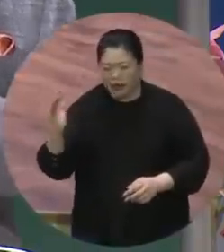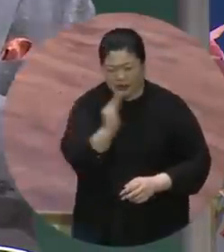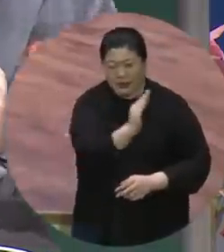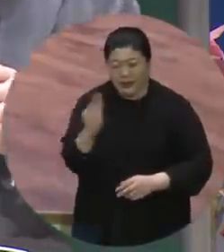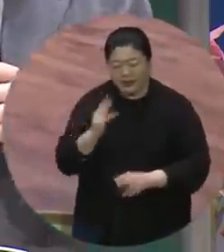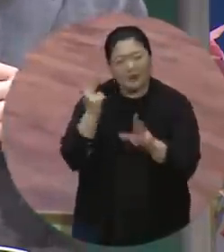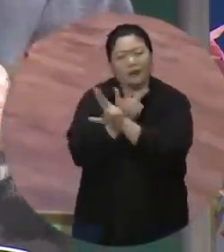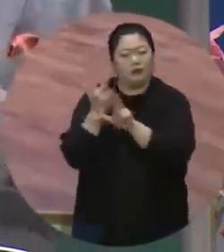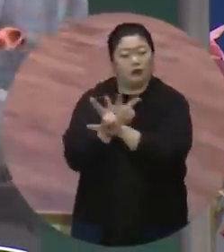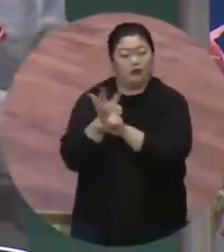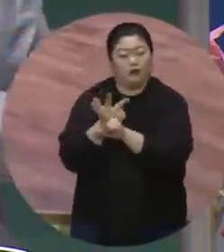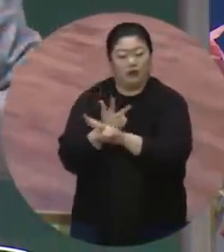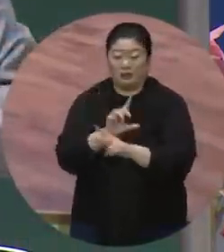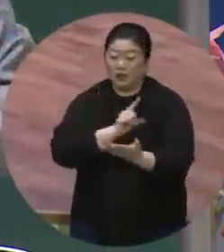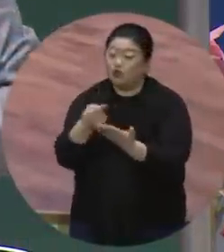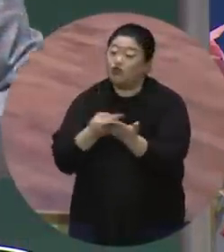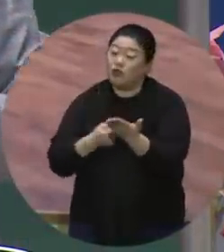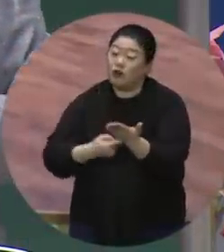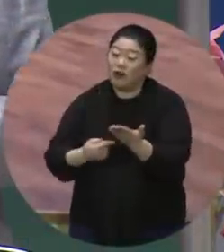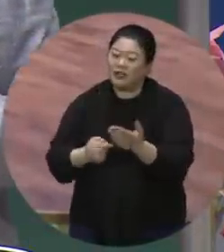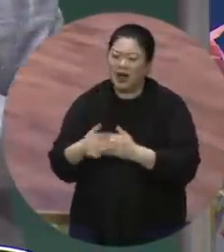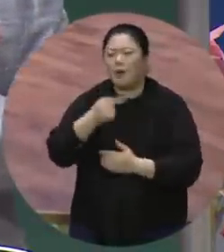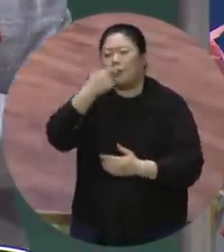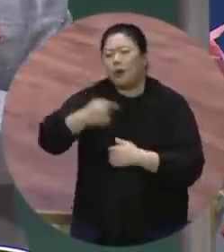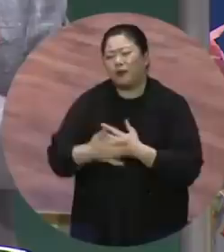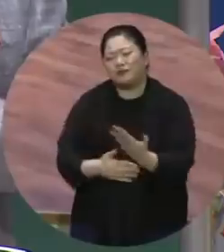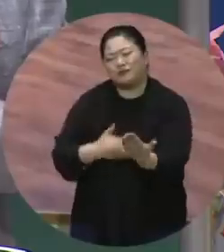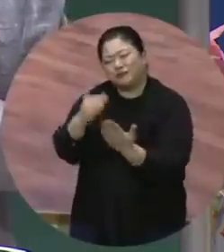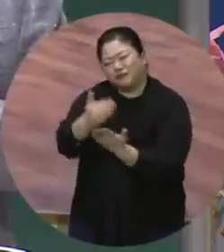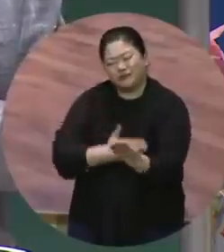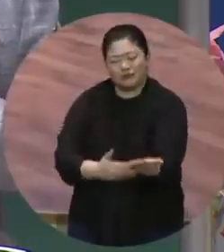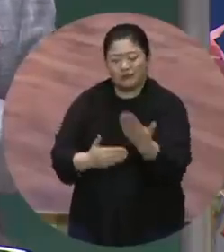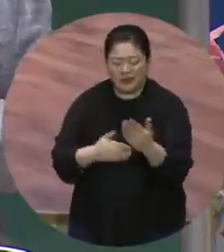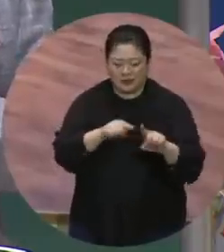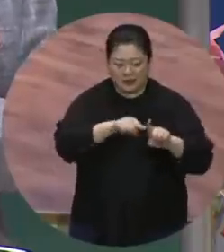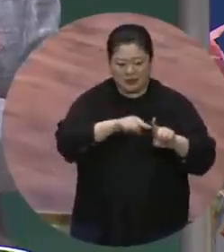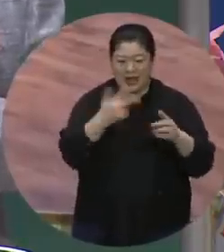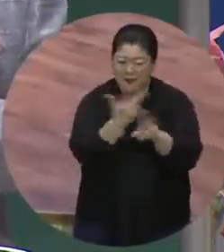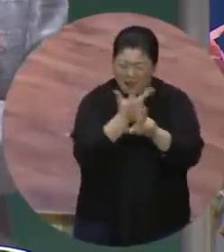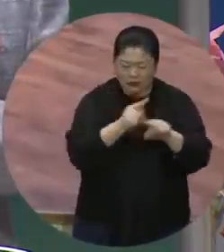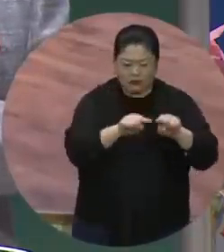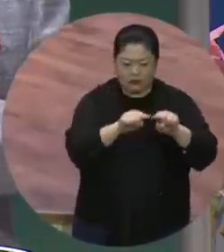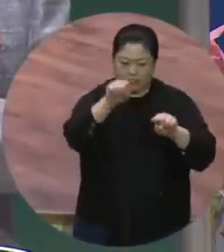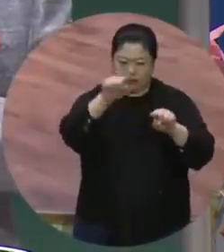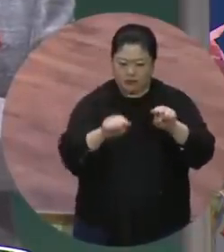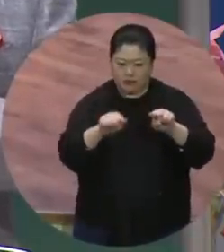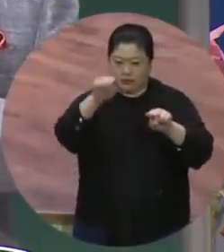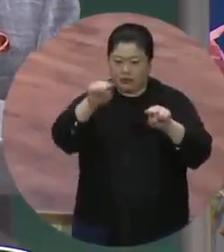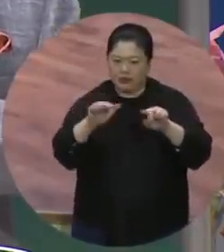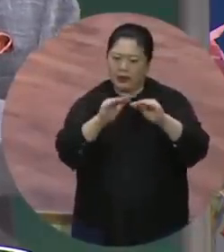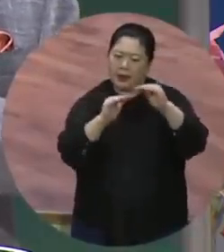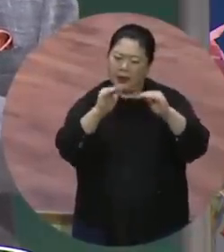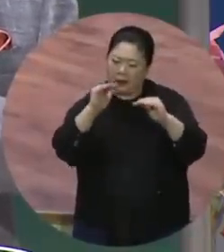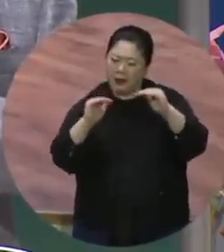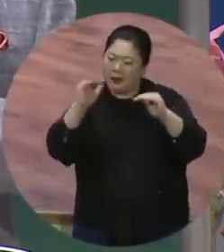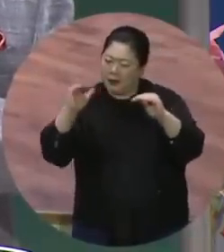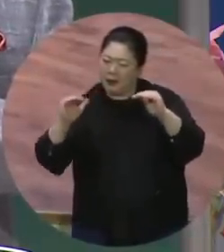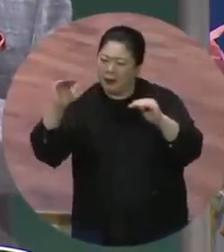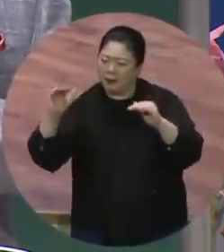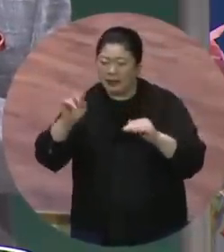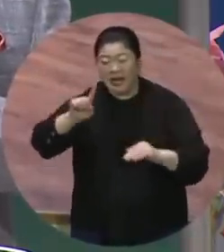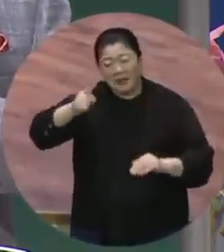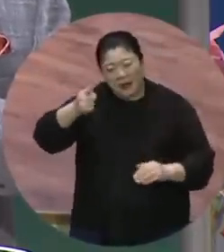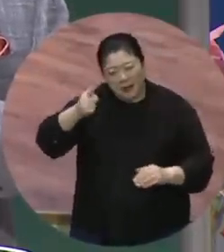드린 사람들 몇 명이냐 다 올라와요. 그래프가 쫙 올라 매주 올라옵니다. 그러면 100명,